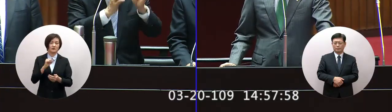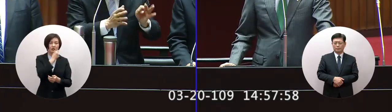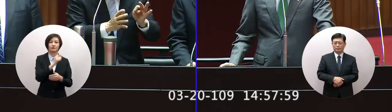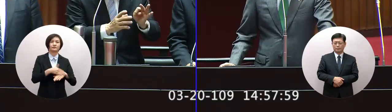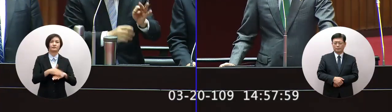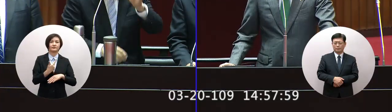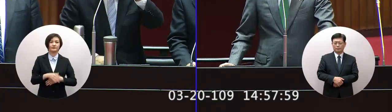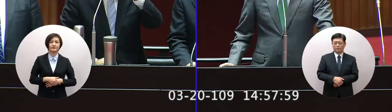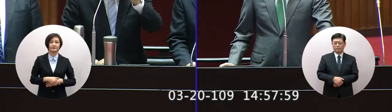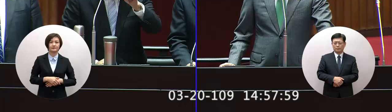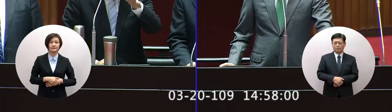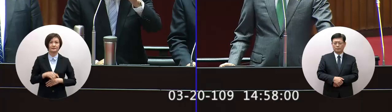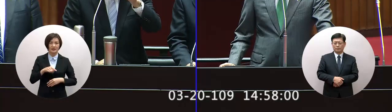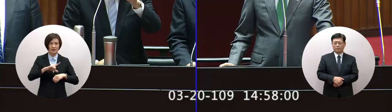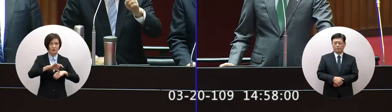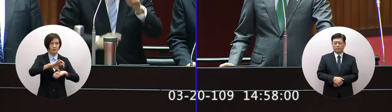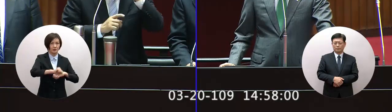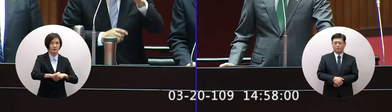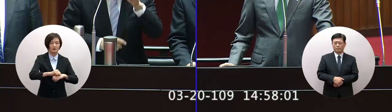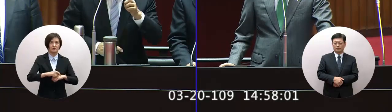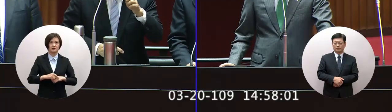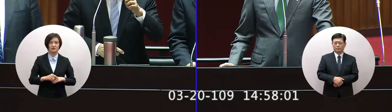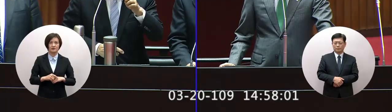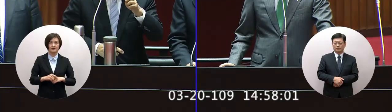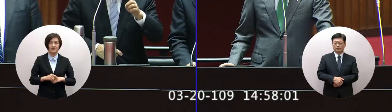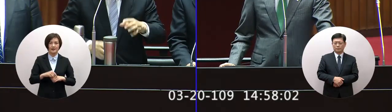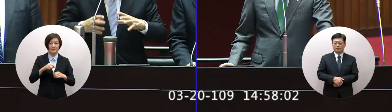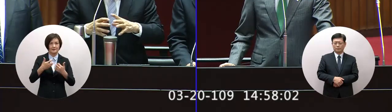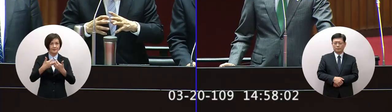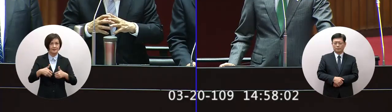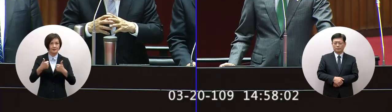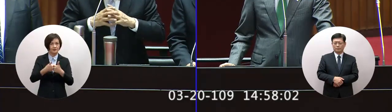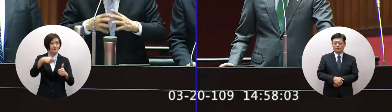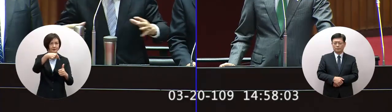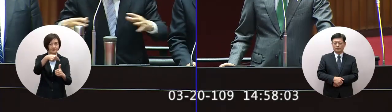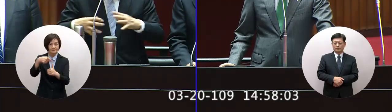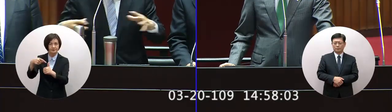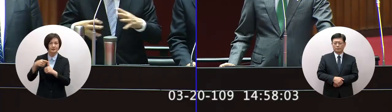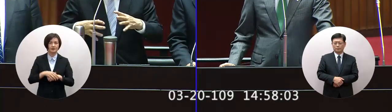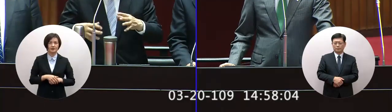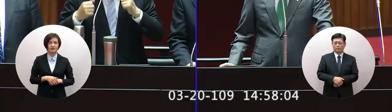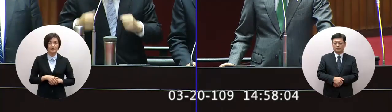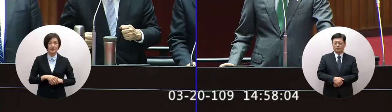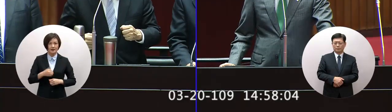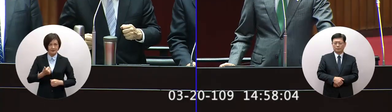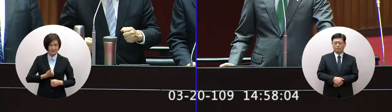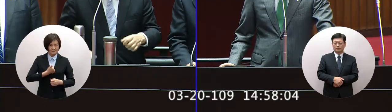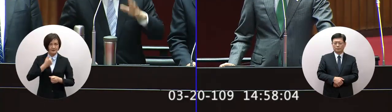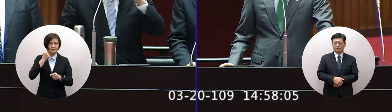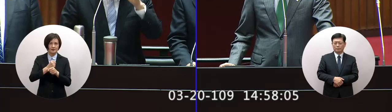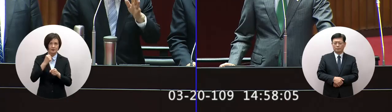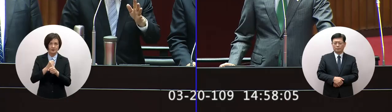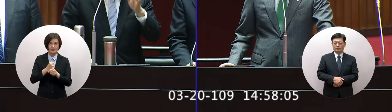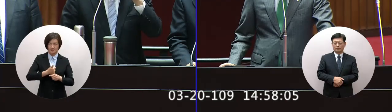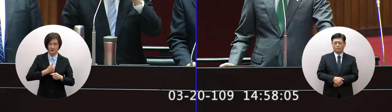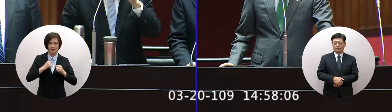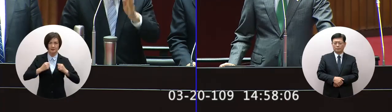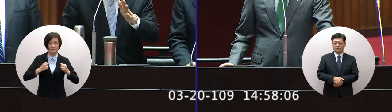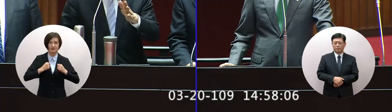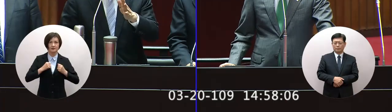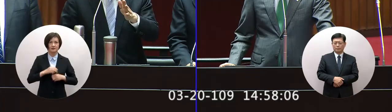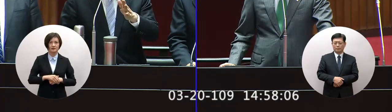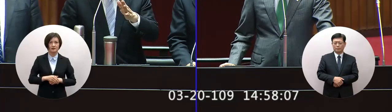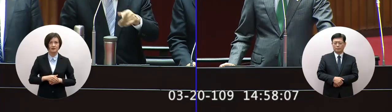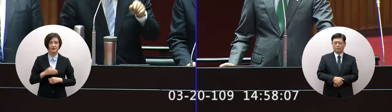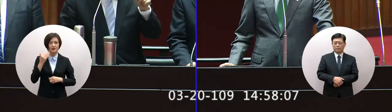是借这个机会是一个很好的机会教育，而且是实作的演练。如果能够